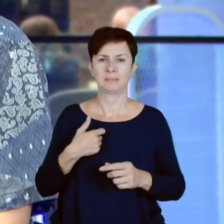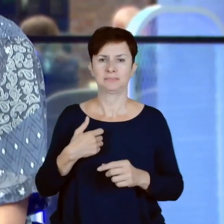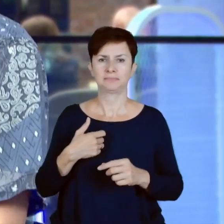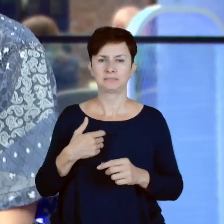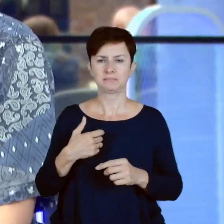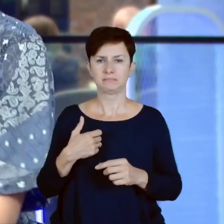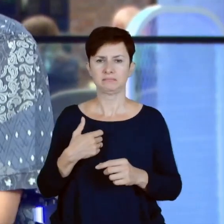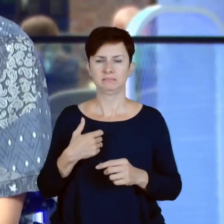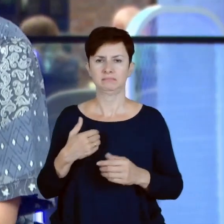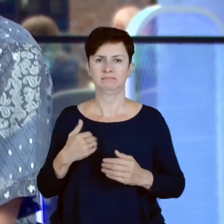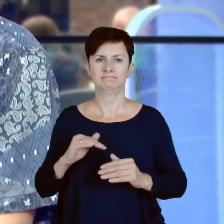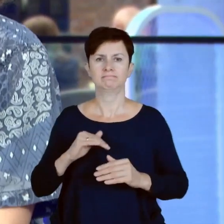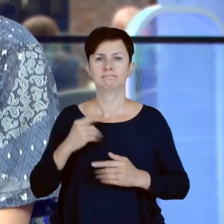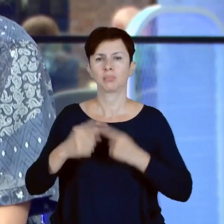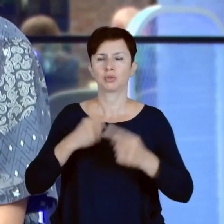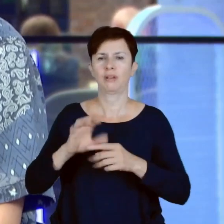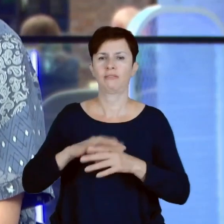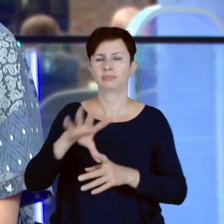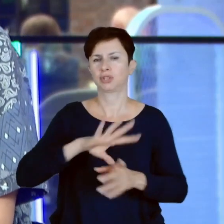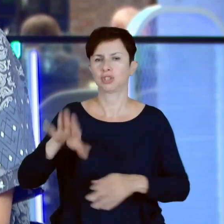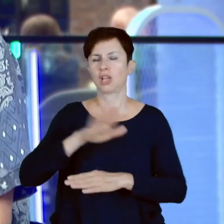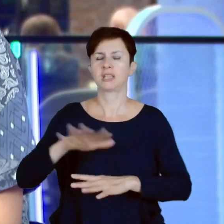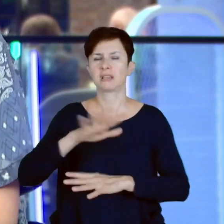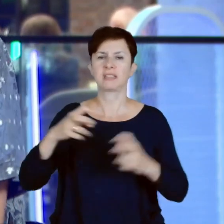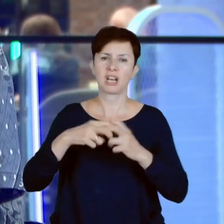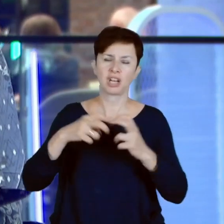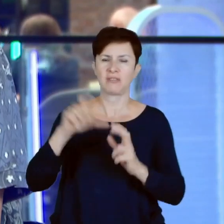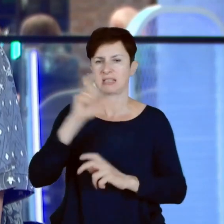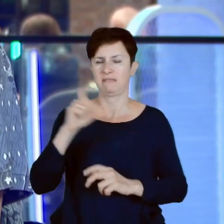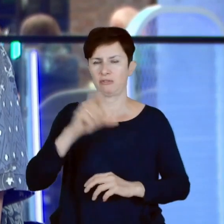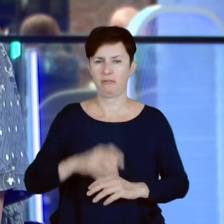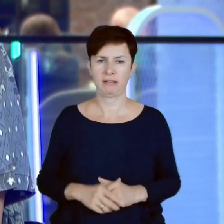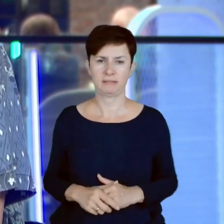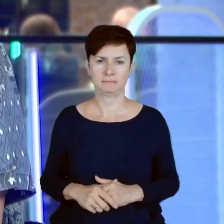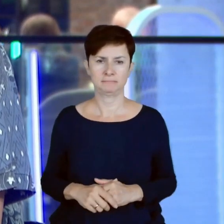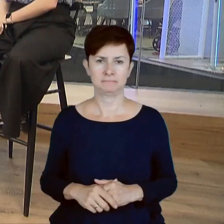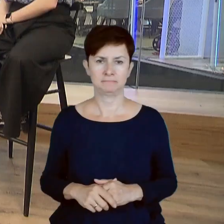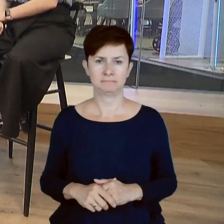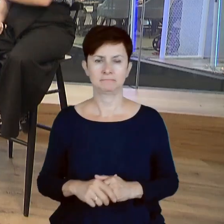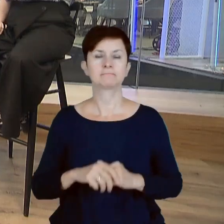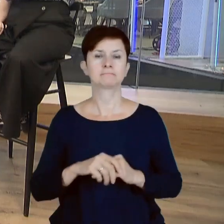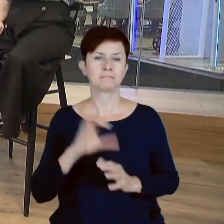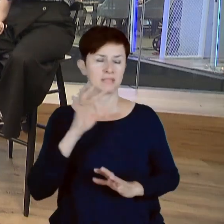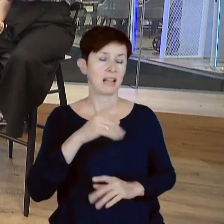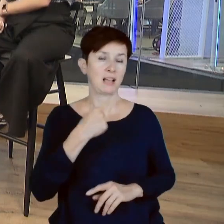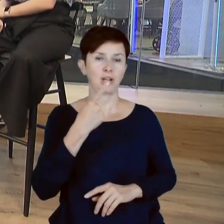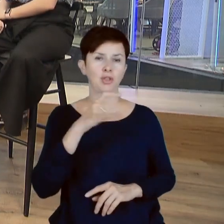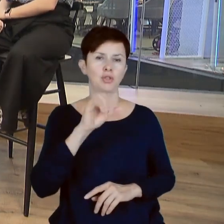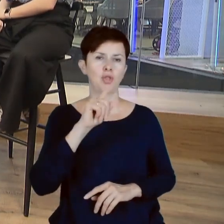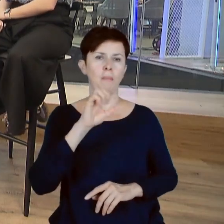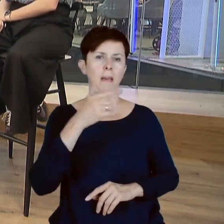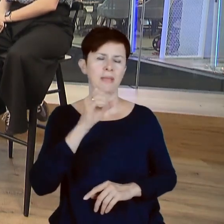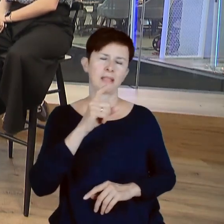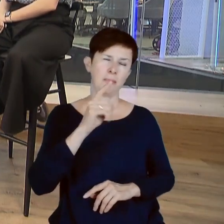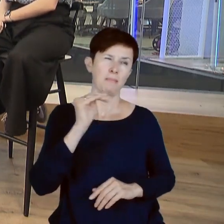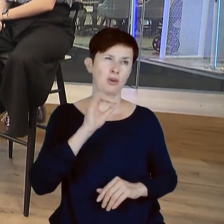właśnie internetowej czy cyfrowej w ogóle. Zanim wrócę do dopaminy, bo ona mnie oczywiście intryguje, chociaż może wrócę do dopaminy, bo ona jest ważna